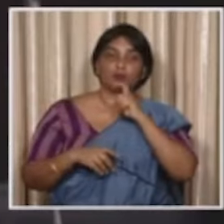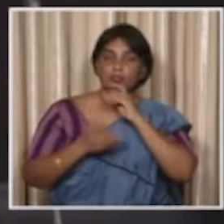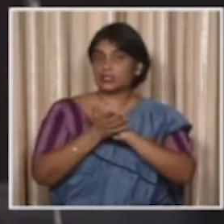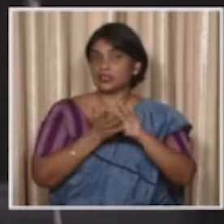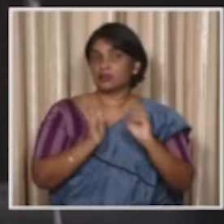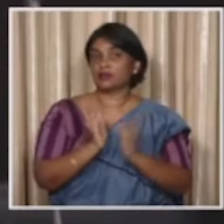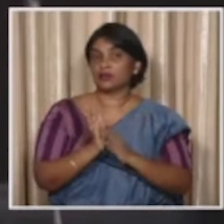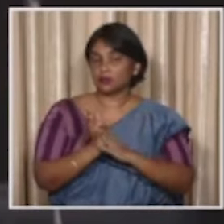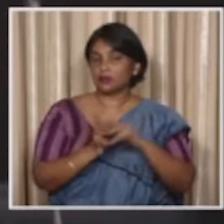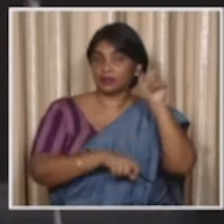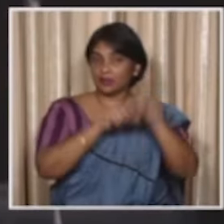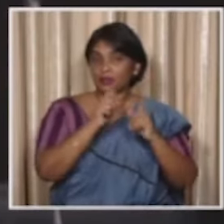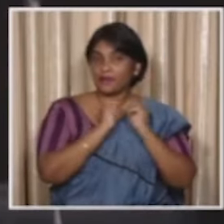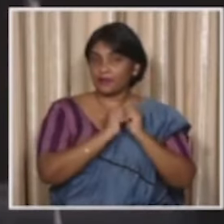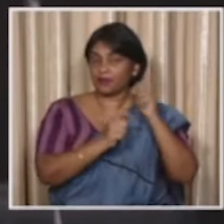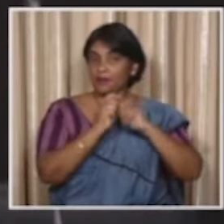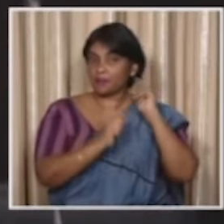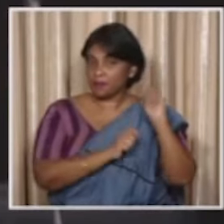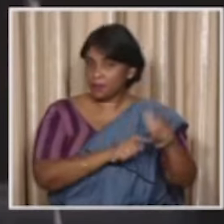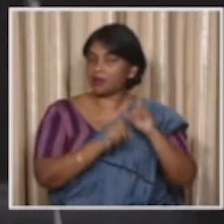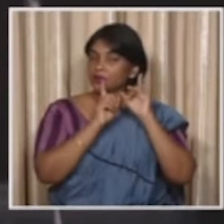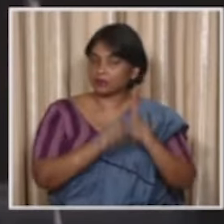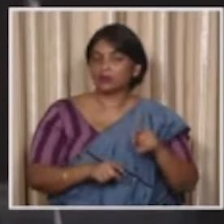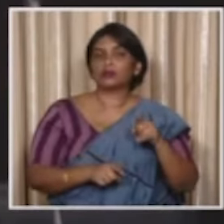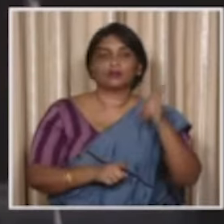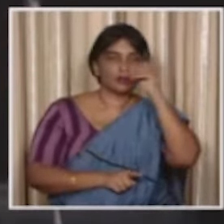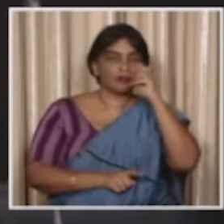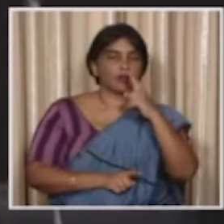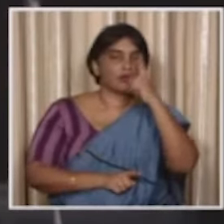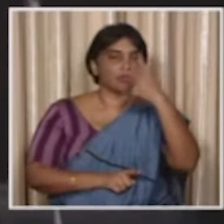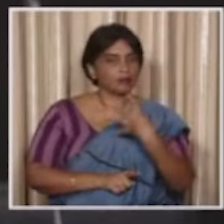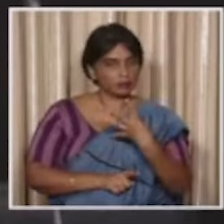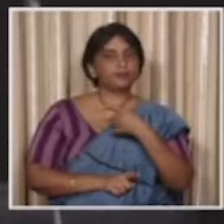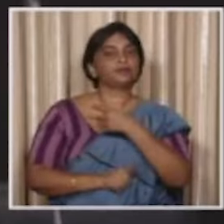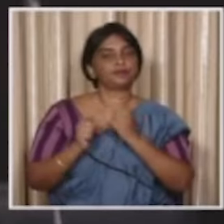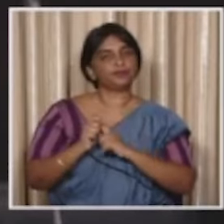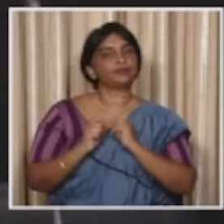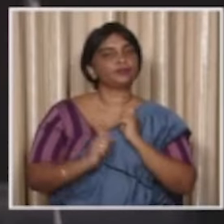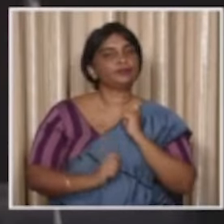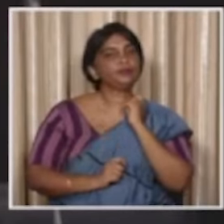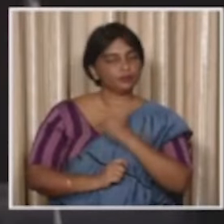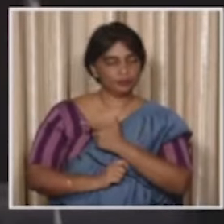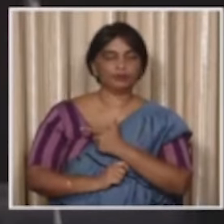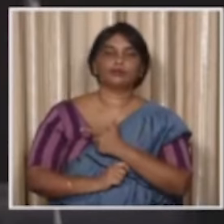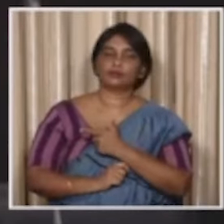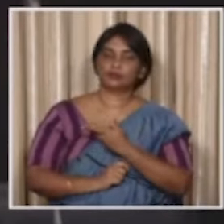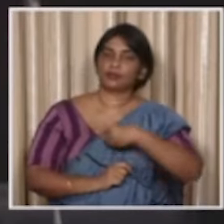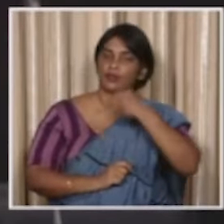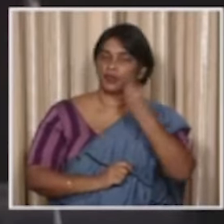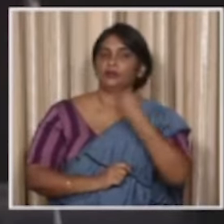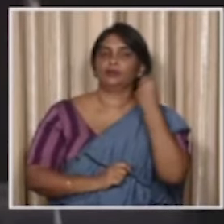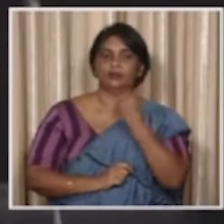සේවා කොමිසමේ නිලධාරීන් ඒ වැඩ කරන අයට දෙන විදියට වැටුපෙන් 4න් එකක් ඒගොල්ලන්ට දීමනාවක් හැටියට වැඩිපුර ලබා